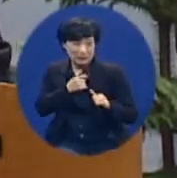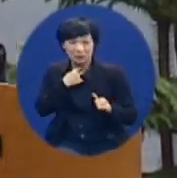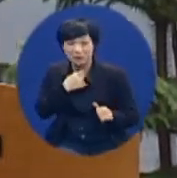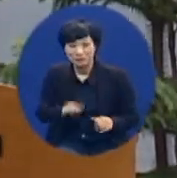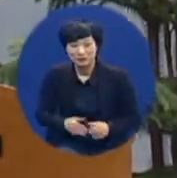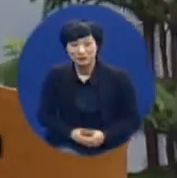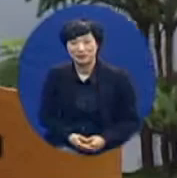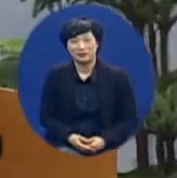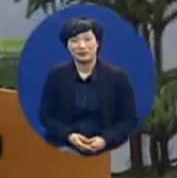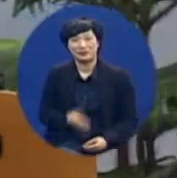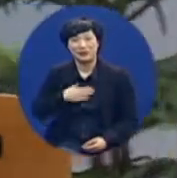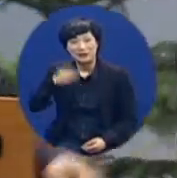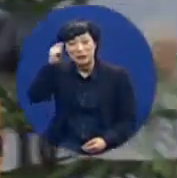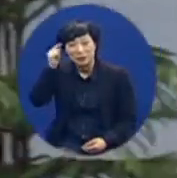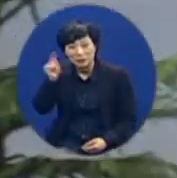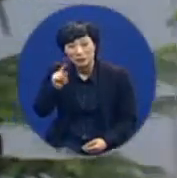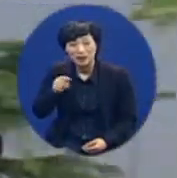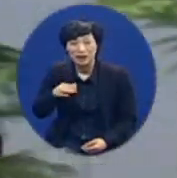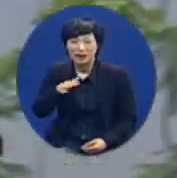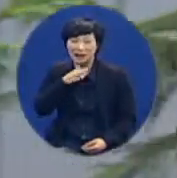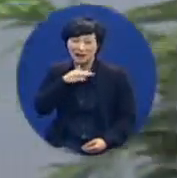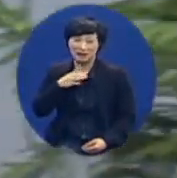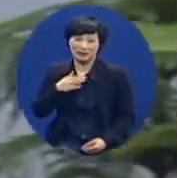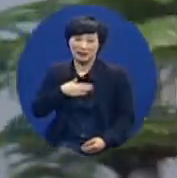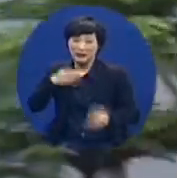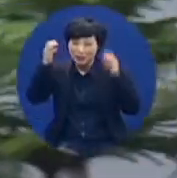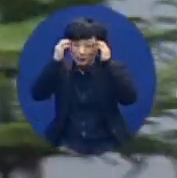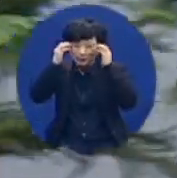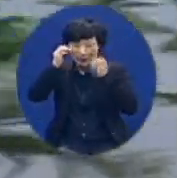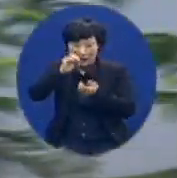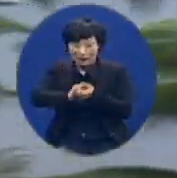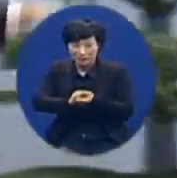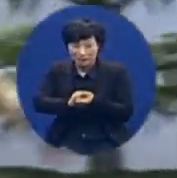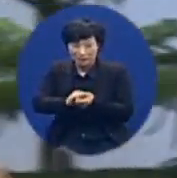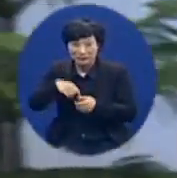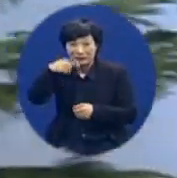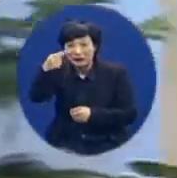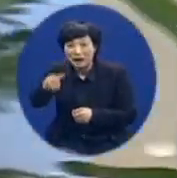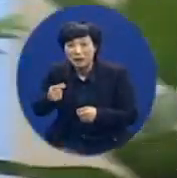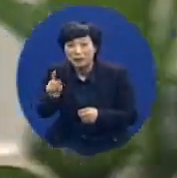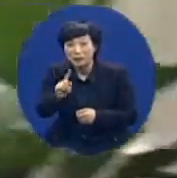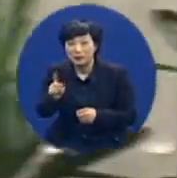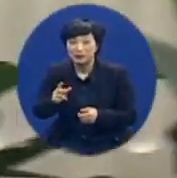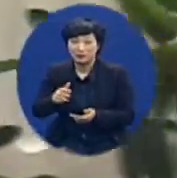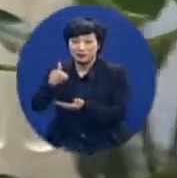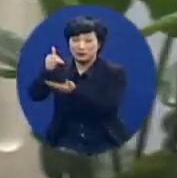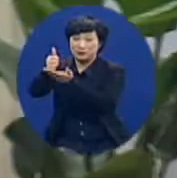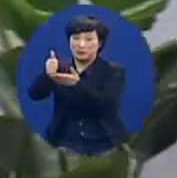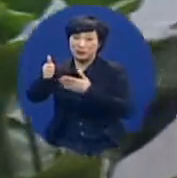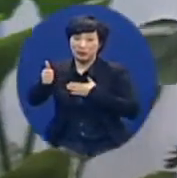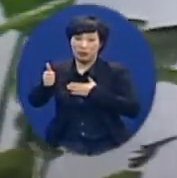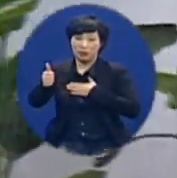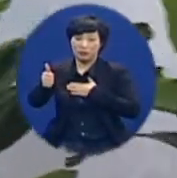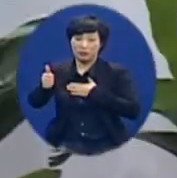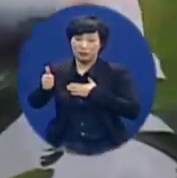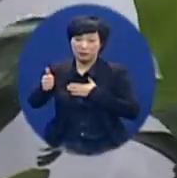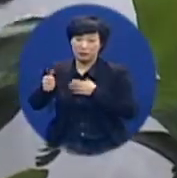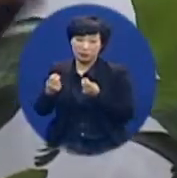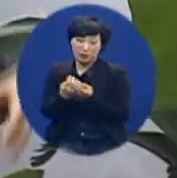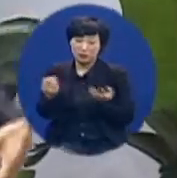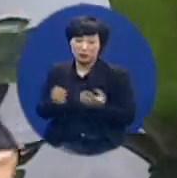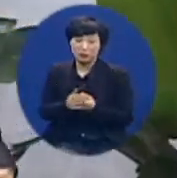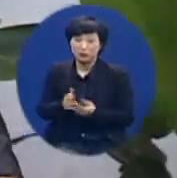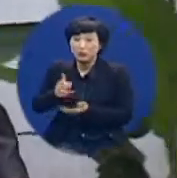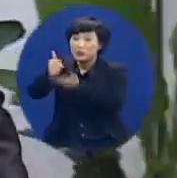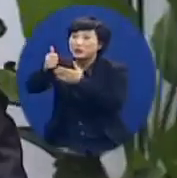그렇지 이것 통해 한계가 넘어가면 이제 주님이 내가 어찌 할 수 없으니